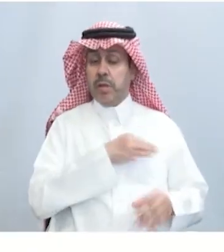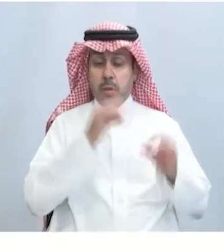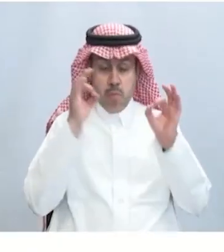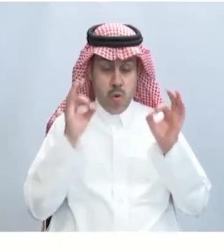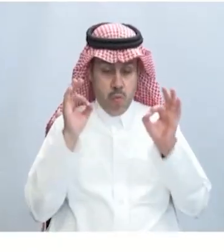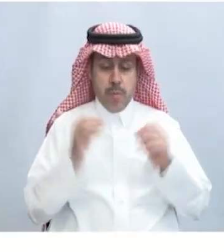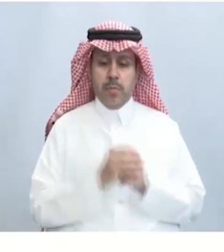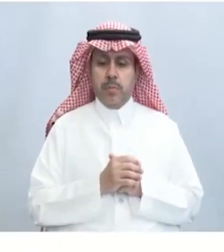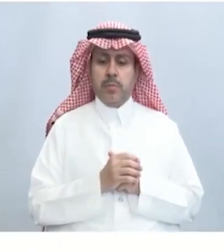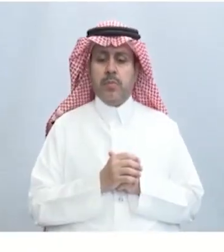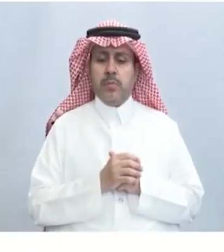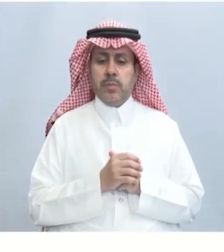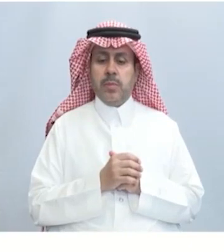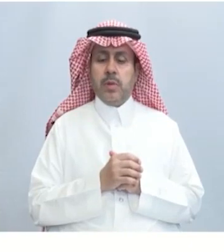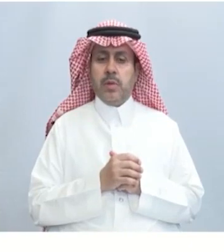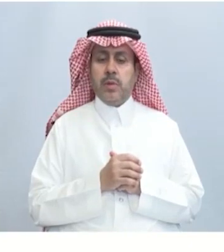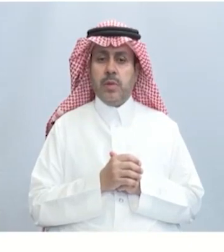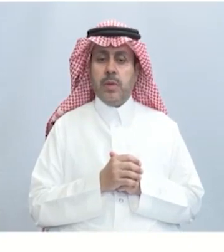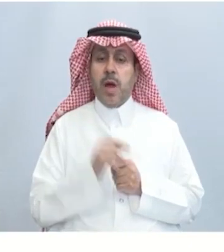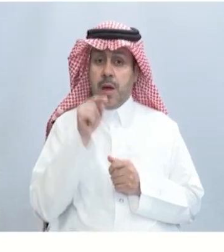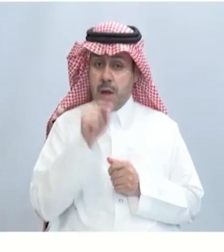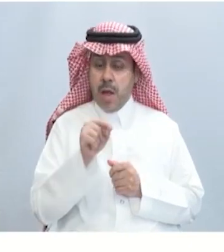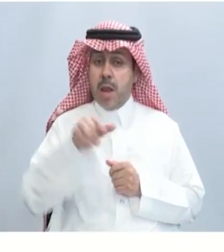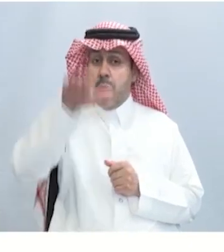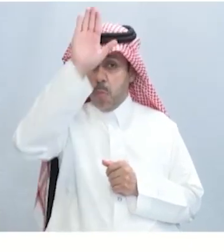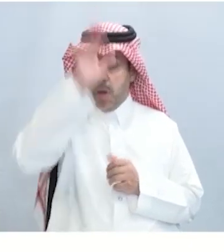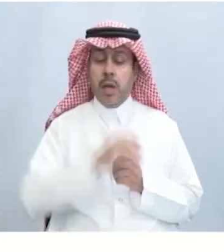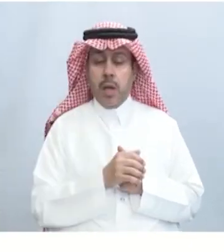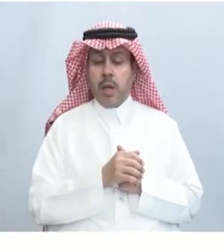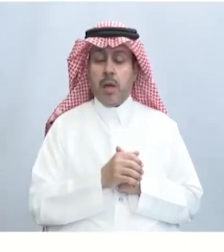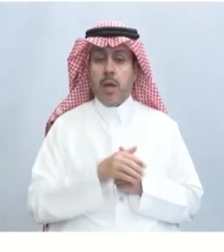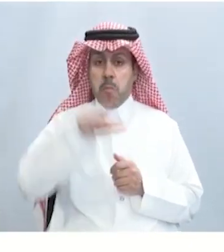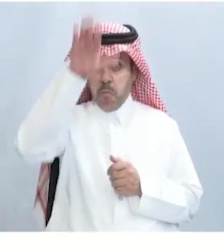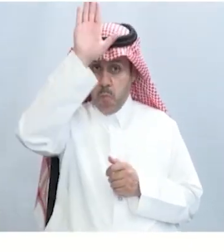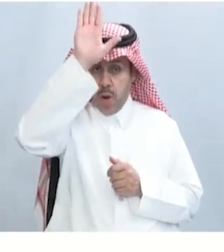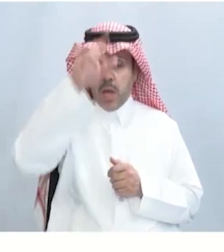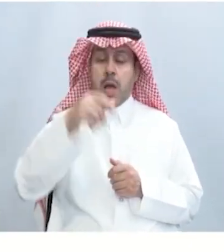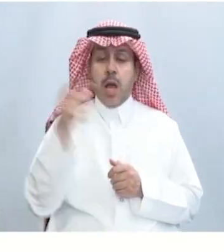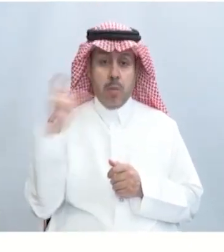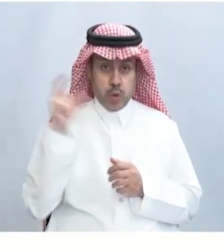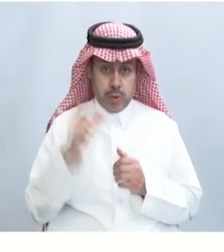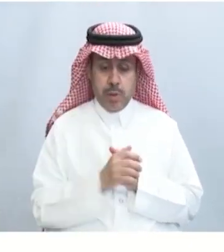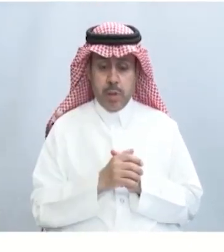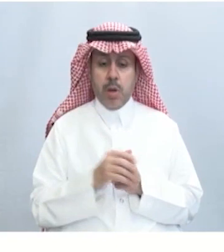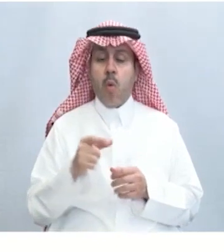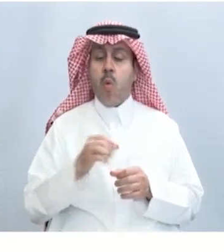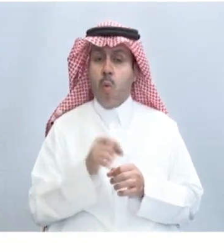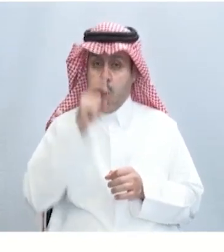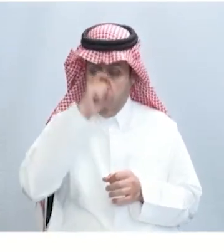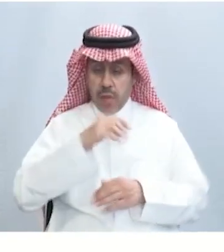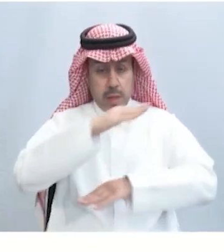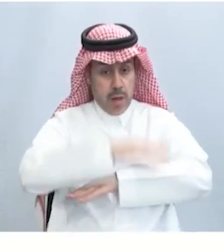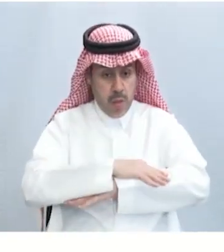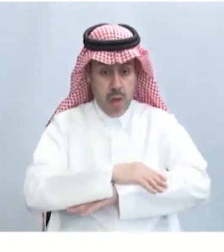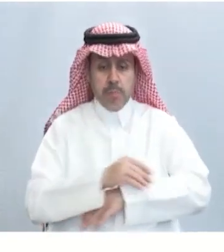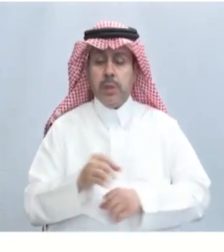جدا اخواني واخواتي وهي ان لولي الامر وضع الانظمه التي يراها محققه لمصلحه العامه مثل